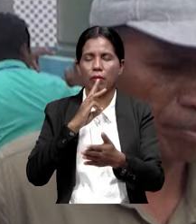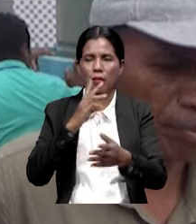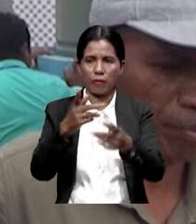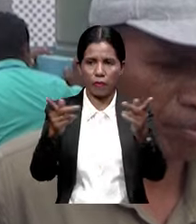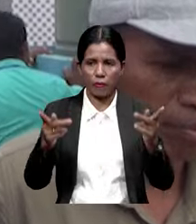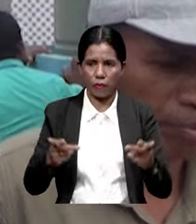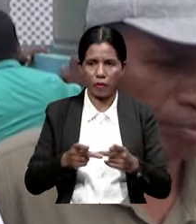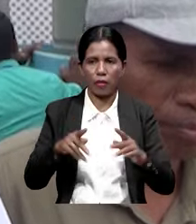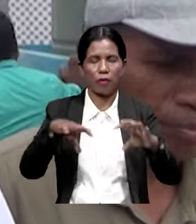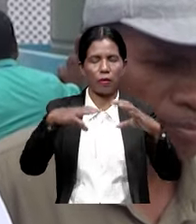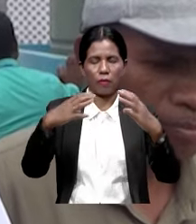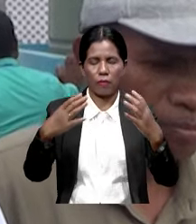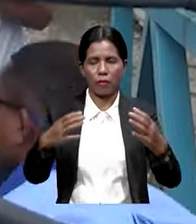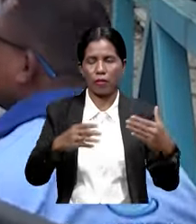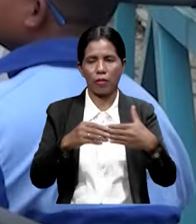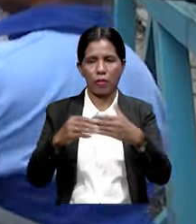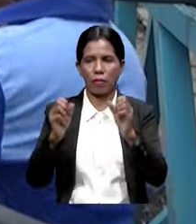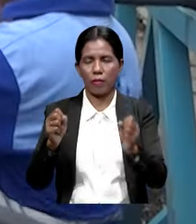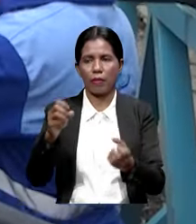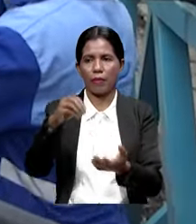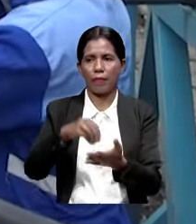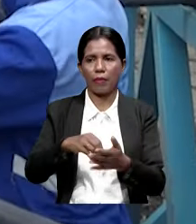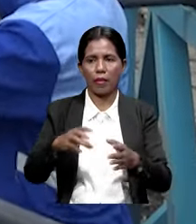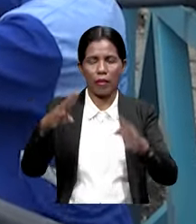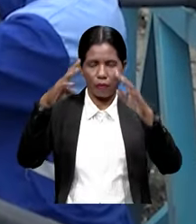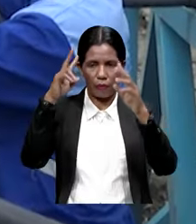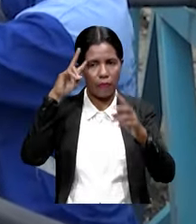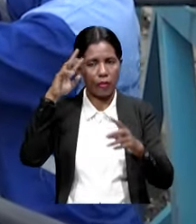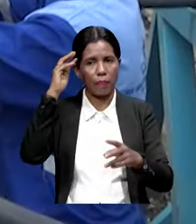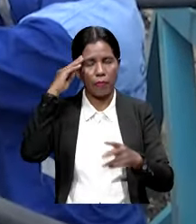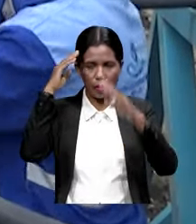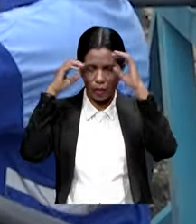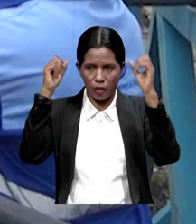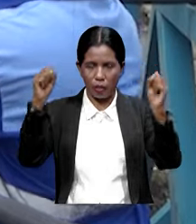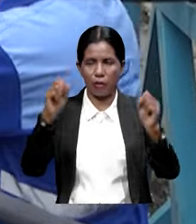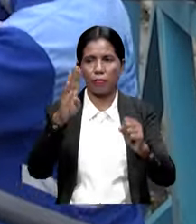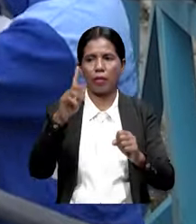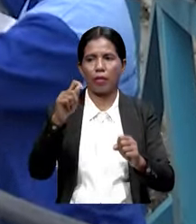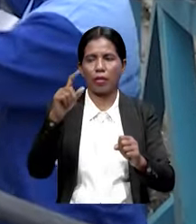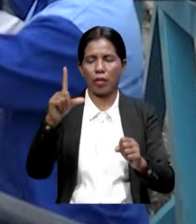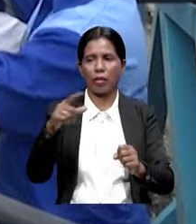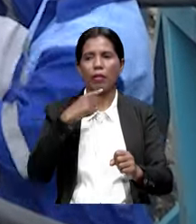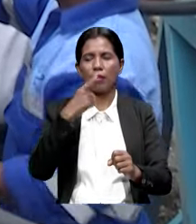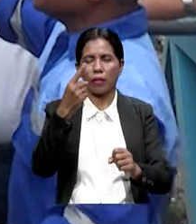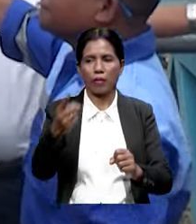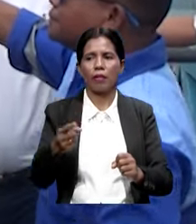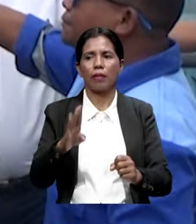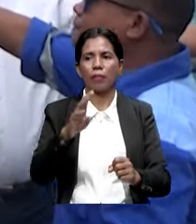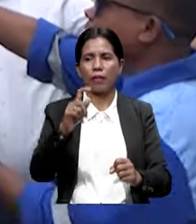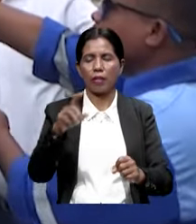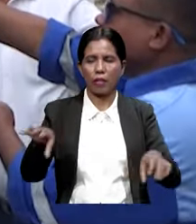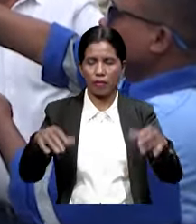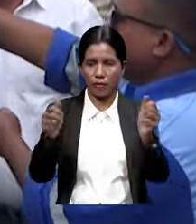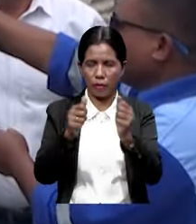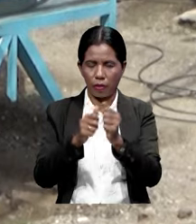ka tu komisan organizador. Vice-presidente empresa público B Timor Leste, Gustavo da Cruz informa, BTL se serviço